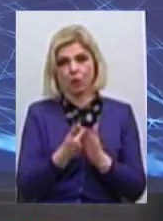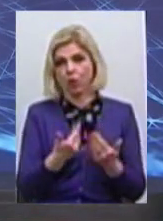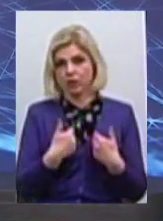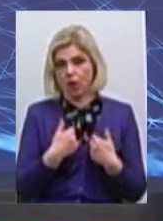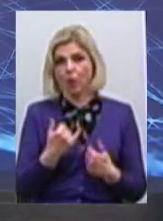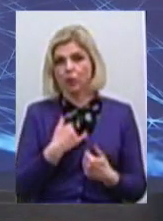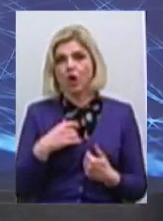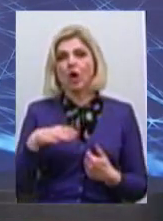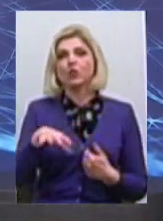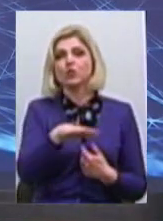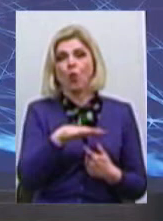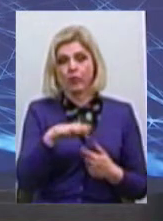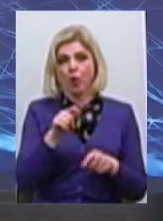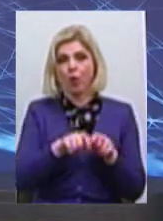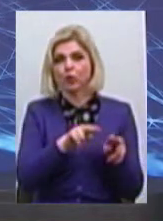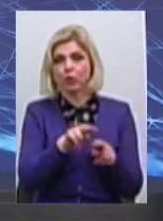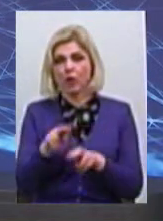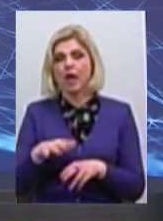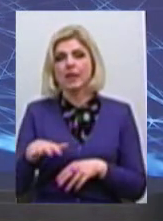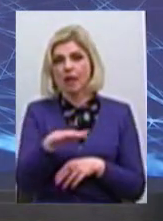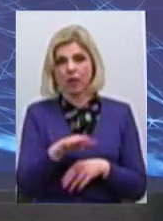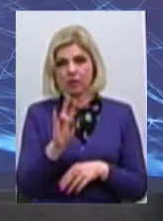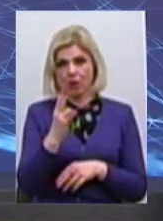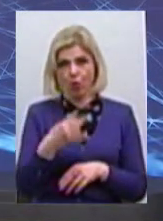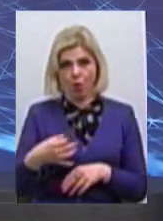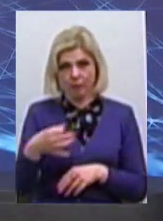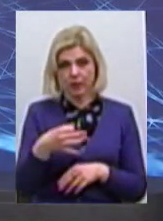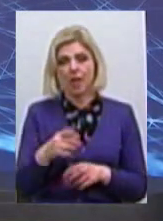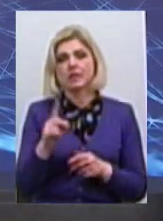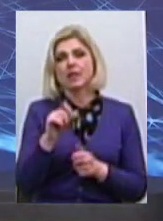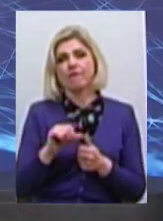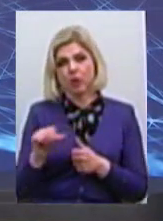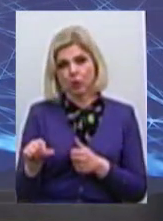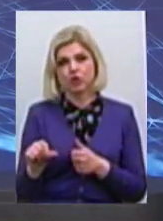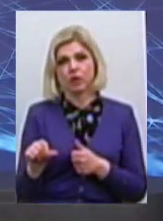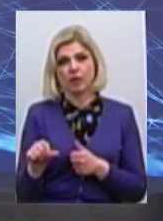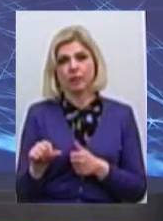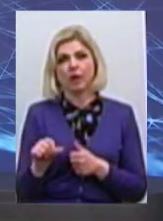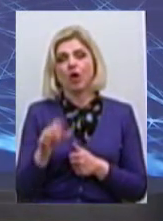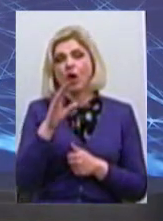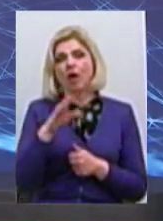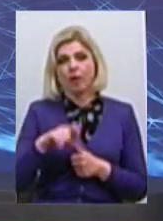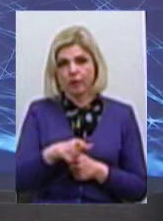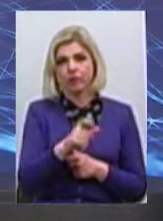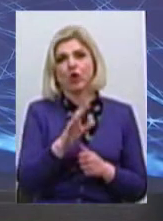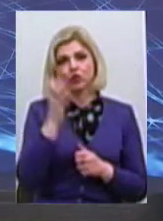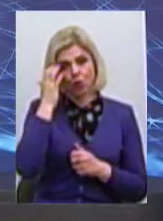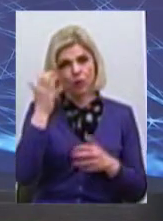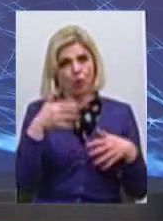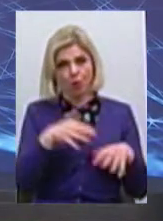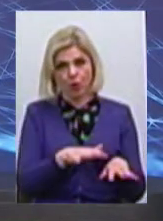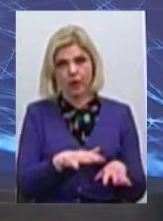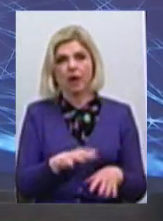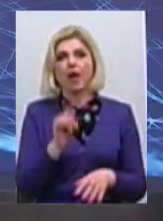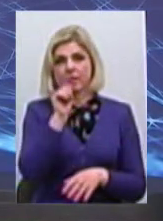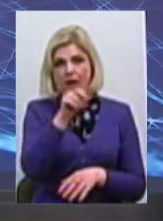– це територія Миколаївської області, за виключенням акваторії Чорного моря. Це,